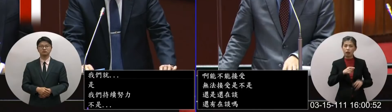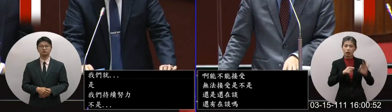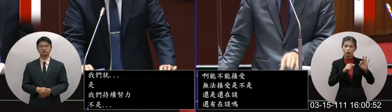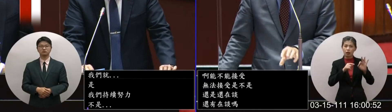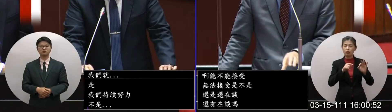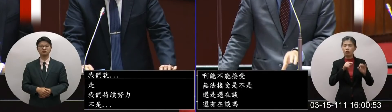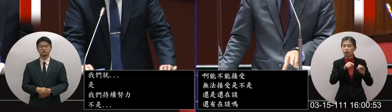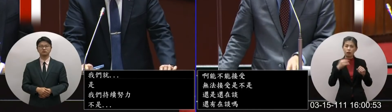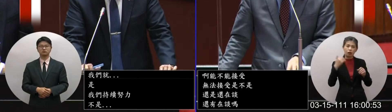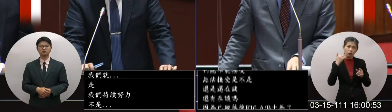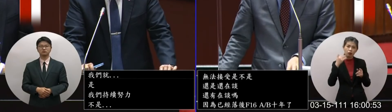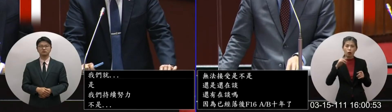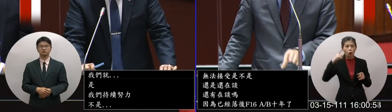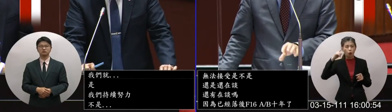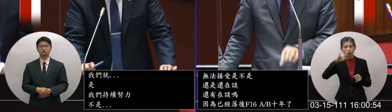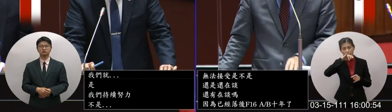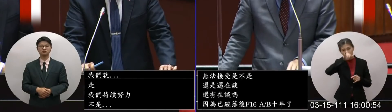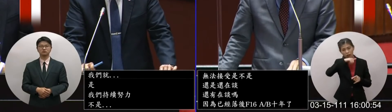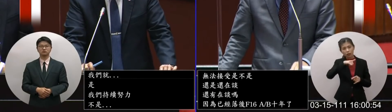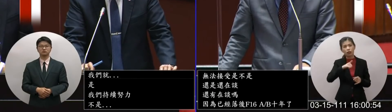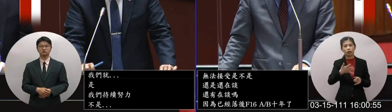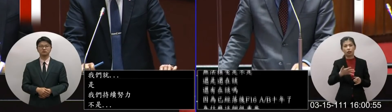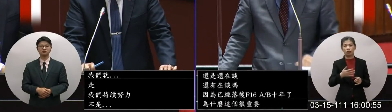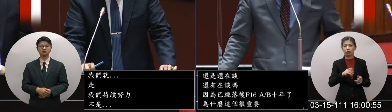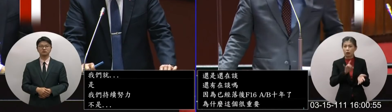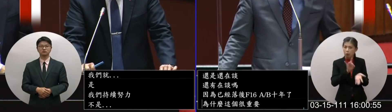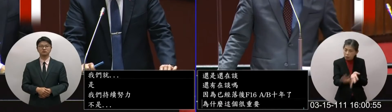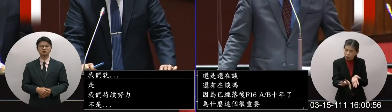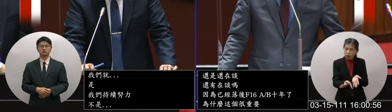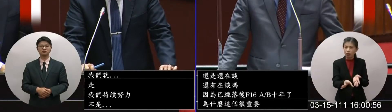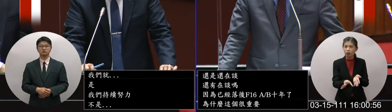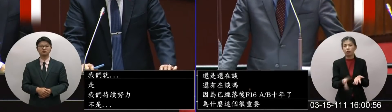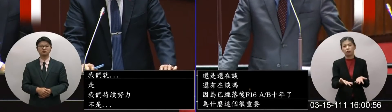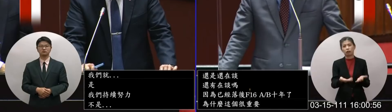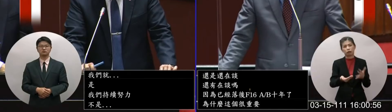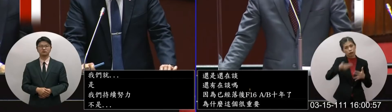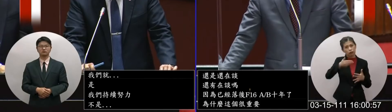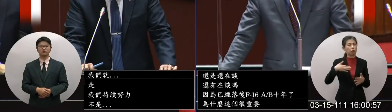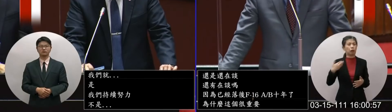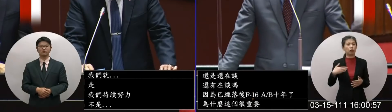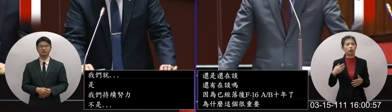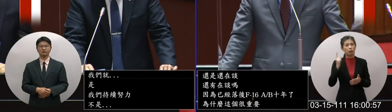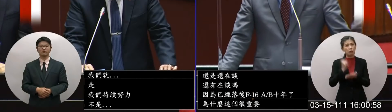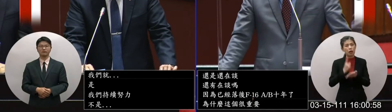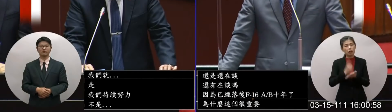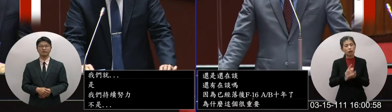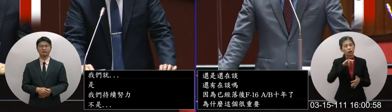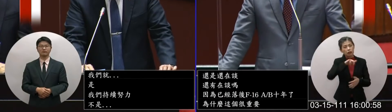是要升级，你让它继续用，你的维护成本，我们现在几乎每天是80万嘛，